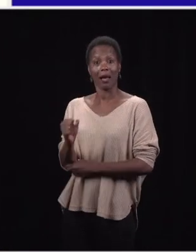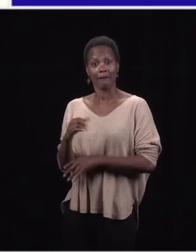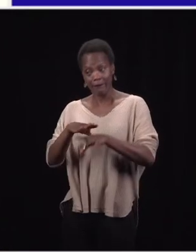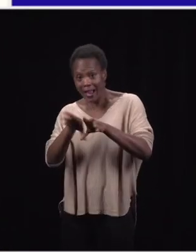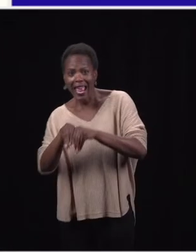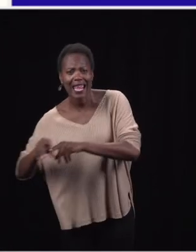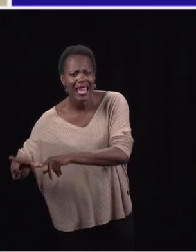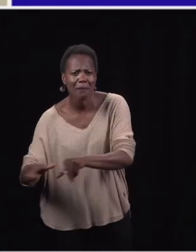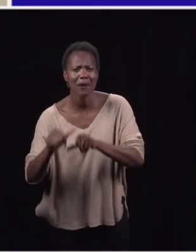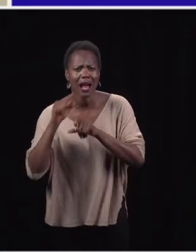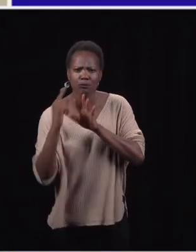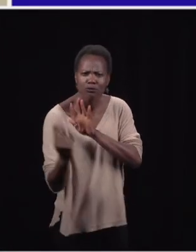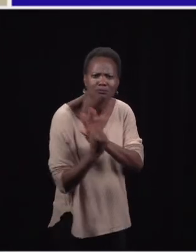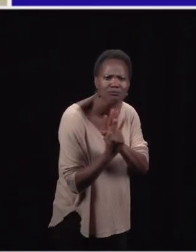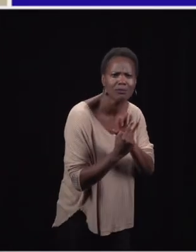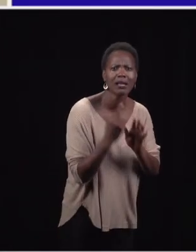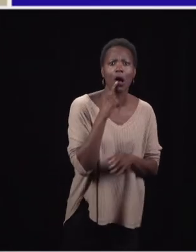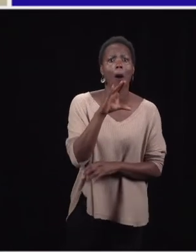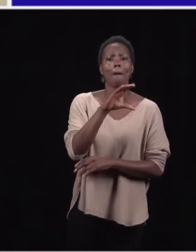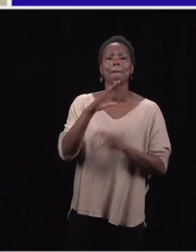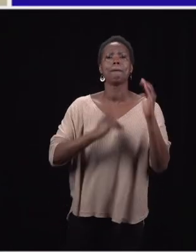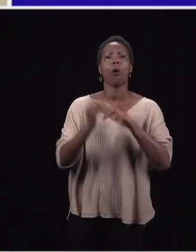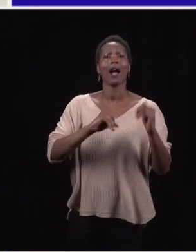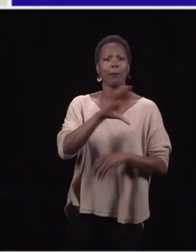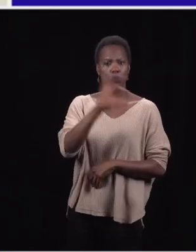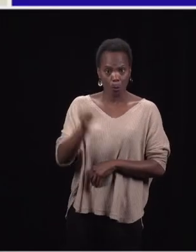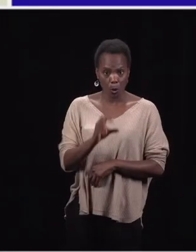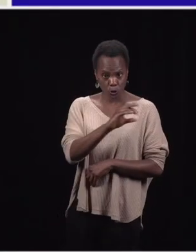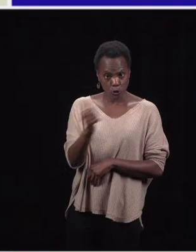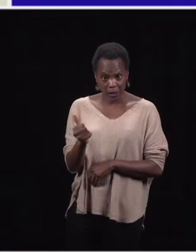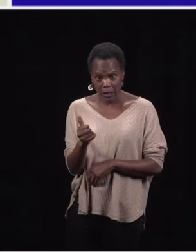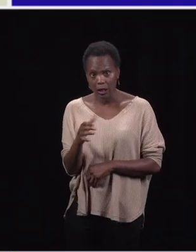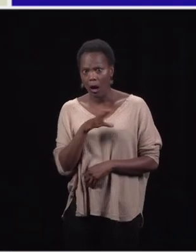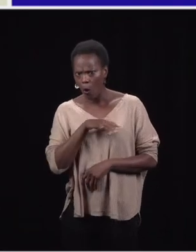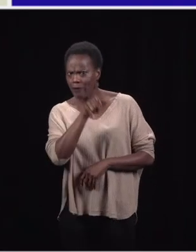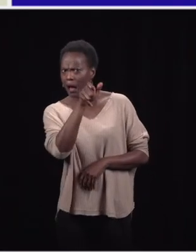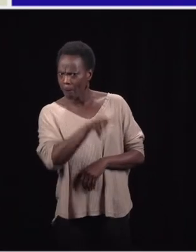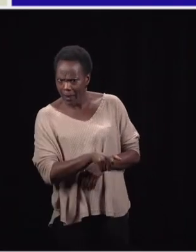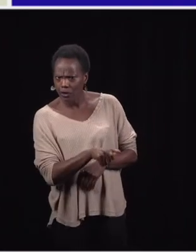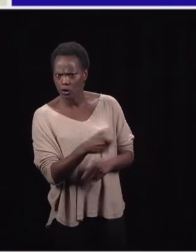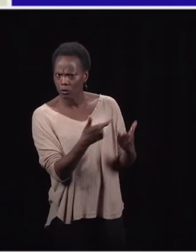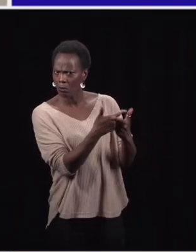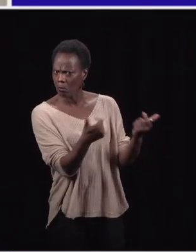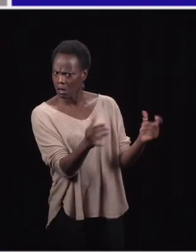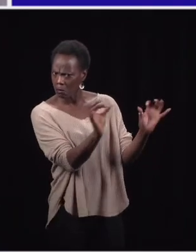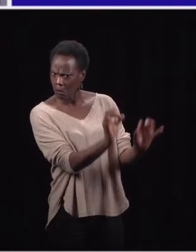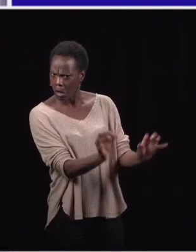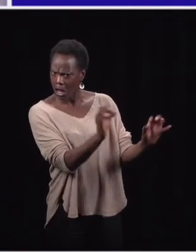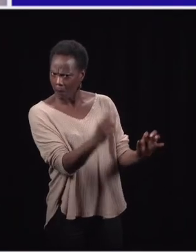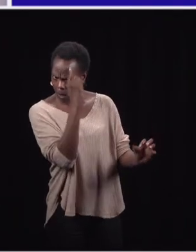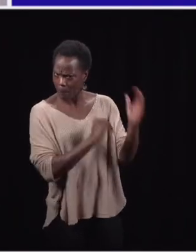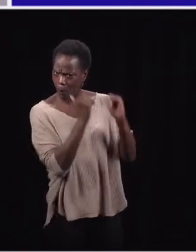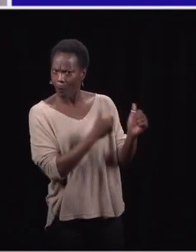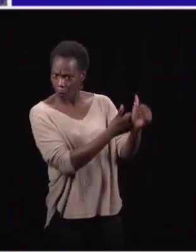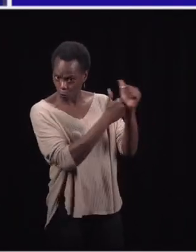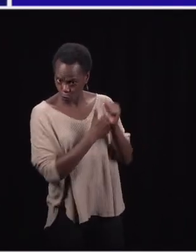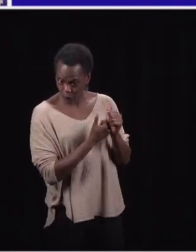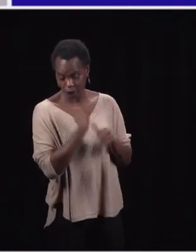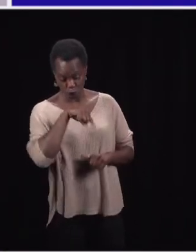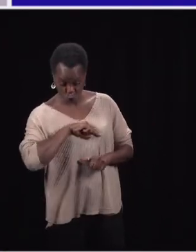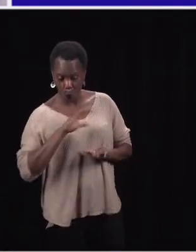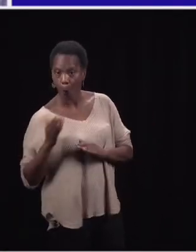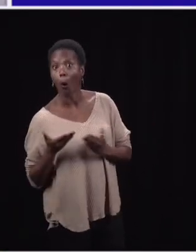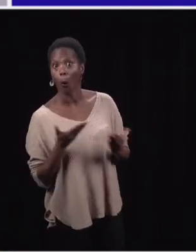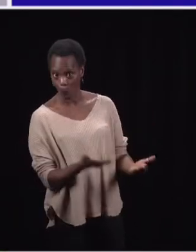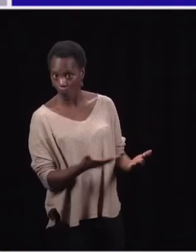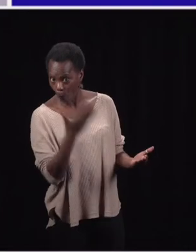répondre au bénéficiaires comme le programme est 100% numérique et que tout le monde n'est pas forcément super bien équipé pour suivre le parcours on propose aux bénéficiaires qu'ils